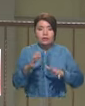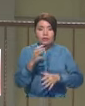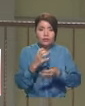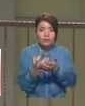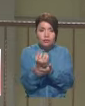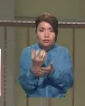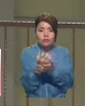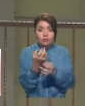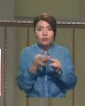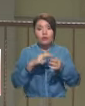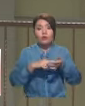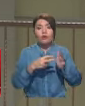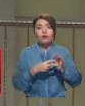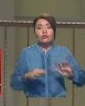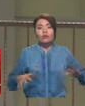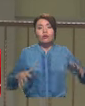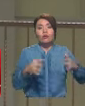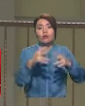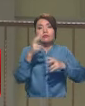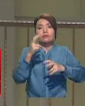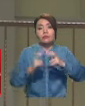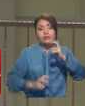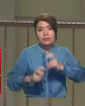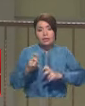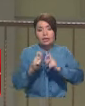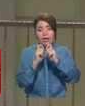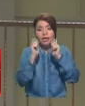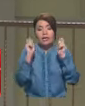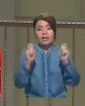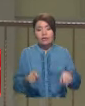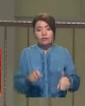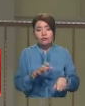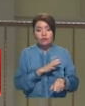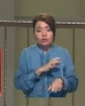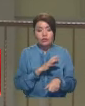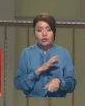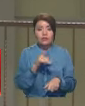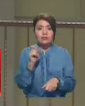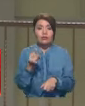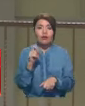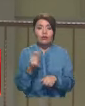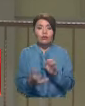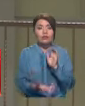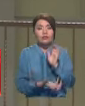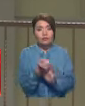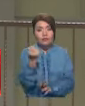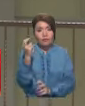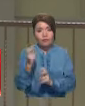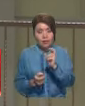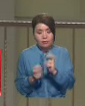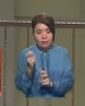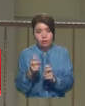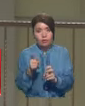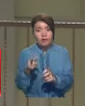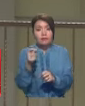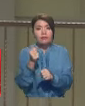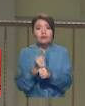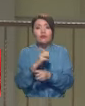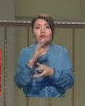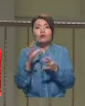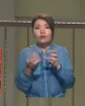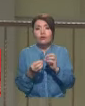построить горно-металлургический комбинат. Можно сказать, ЗИФ, золотоизвлекательную фабрику, где конечным